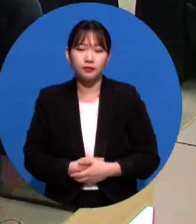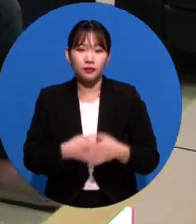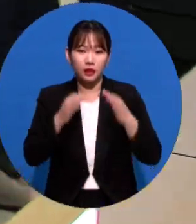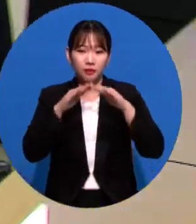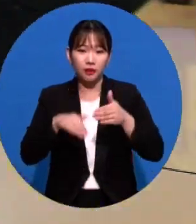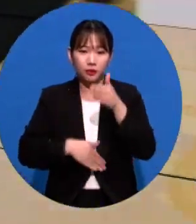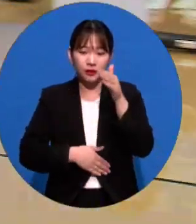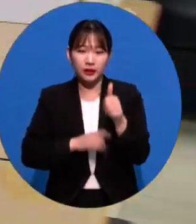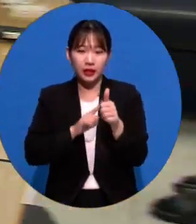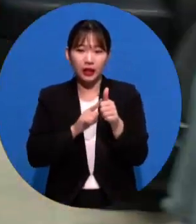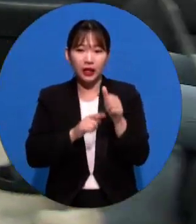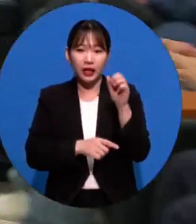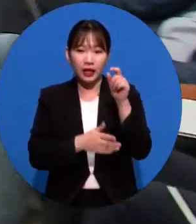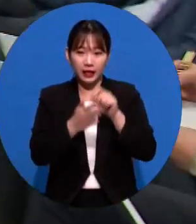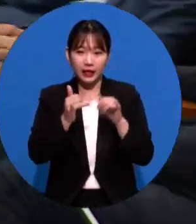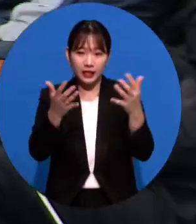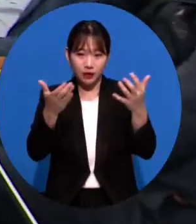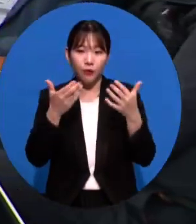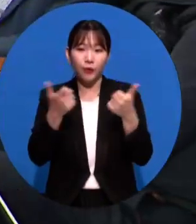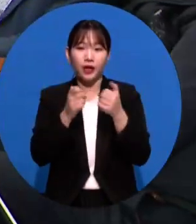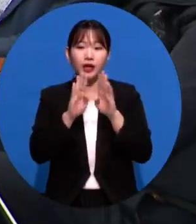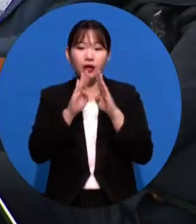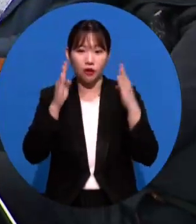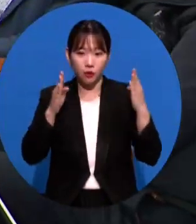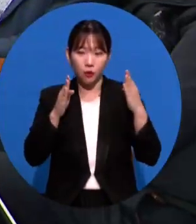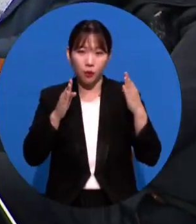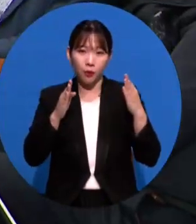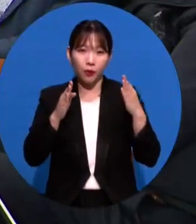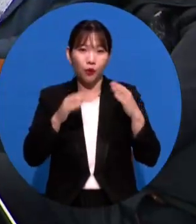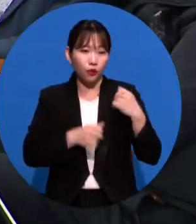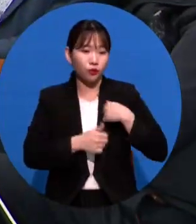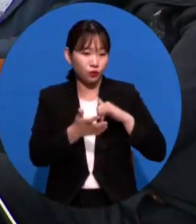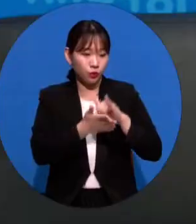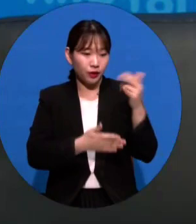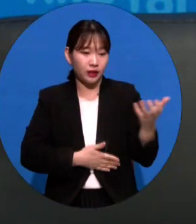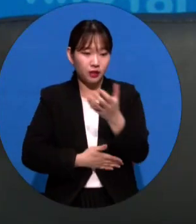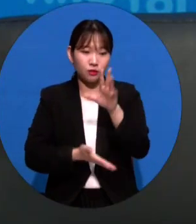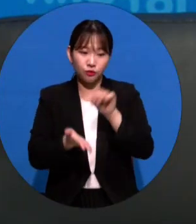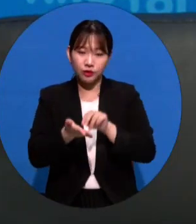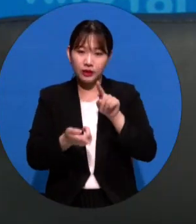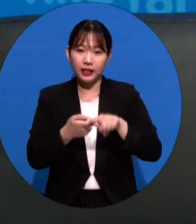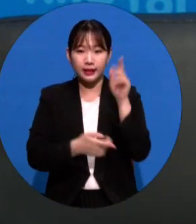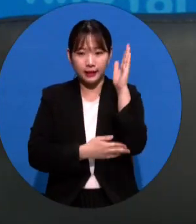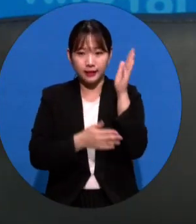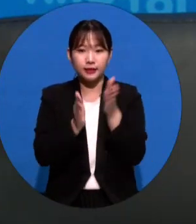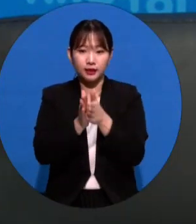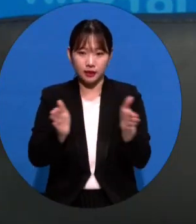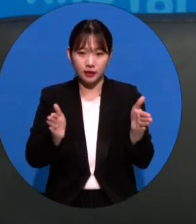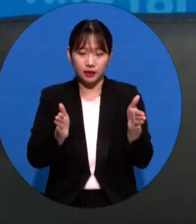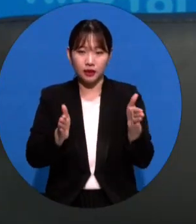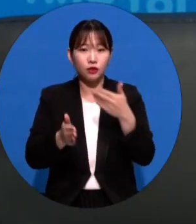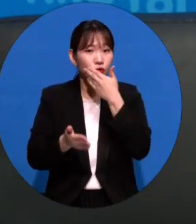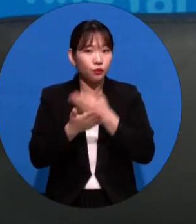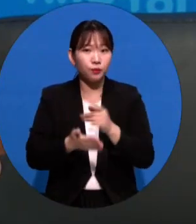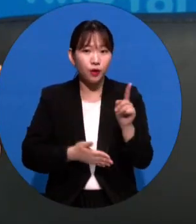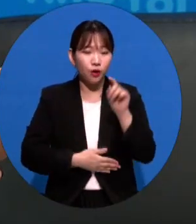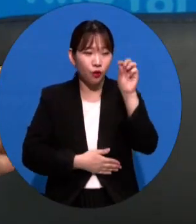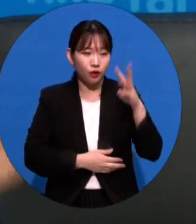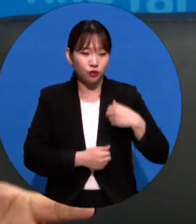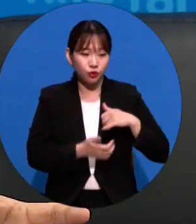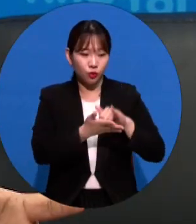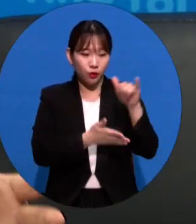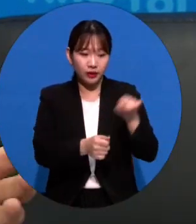김영록 전남지사가 기자간담회를 열고 작심한 듯 군공항 이전 문제에 대해 말을 꺼냈습니다 핵심은